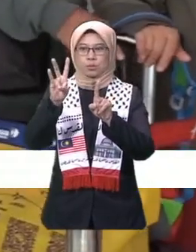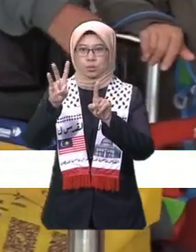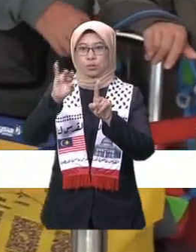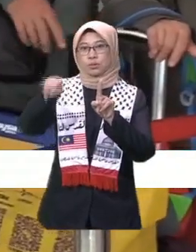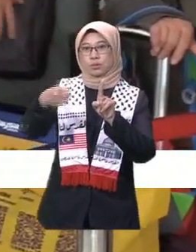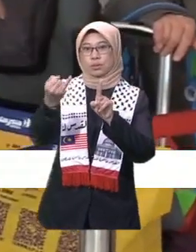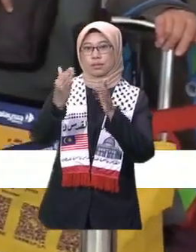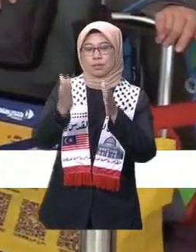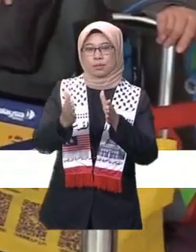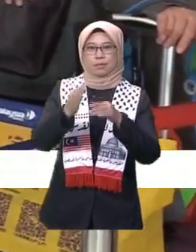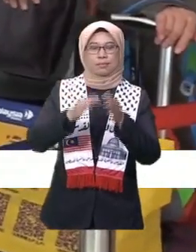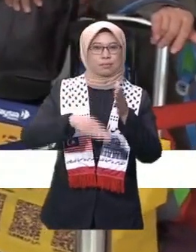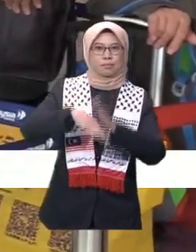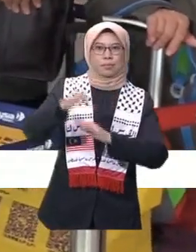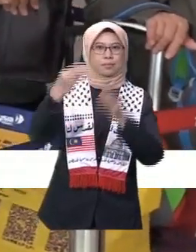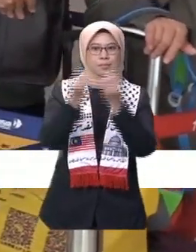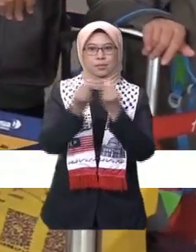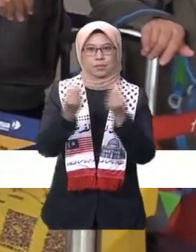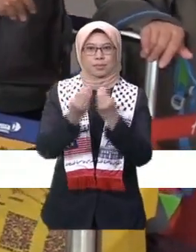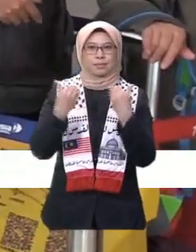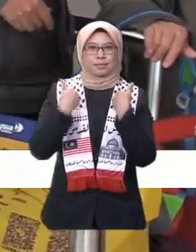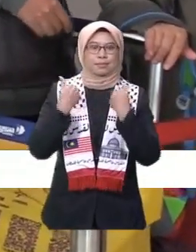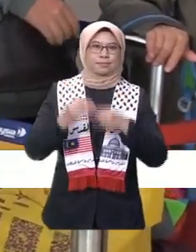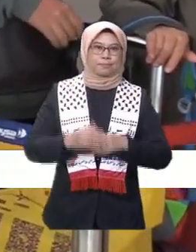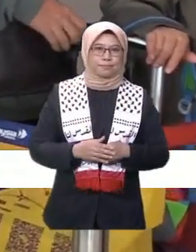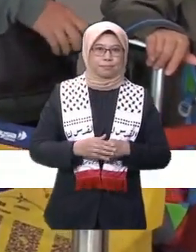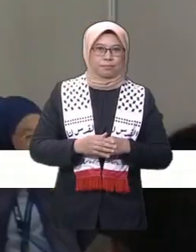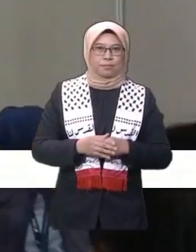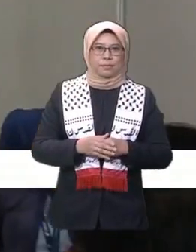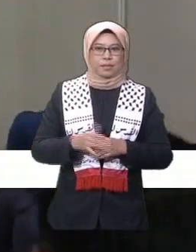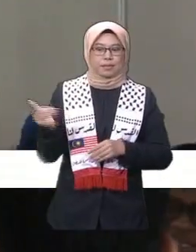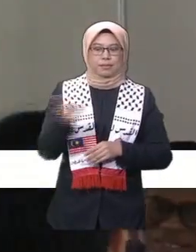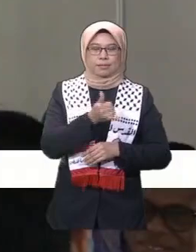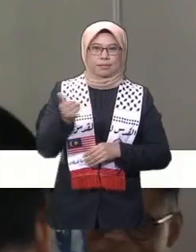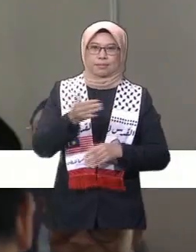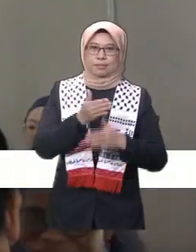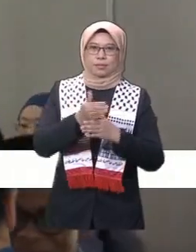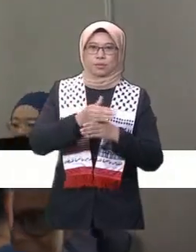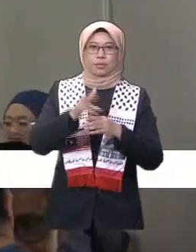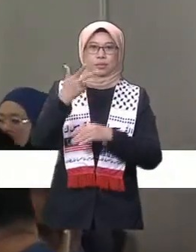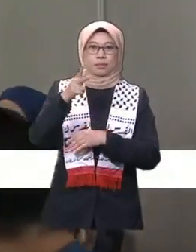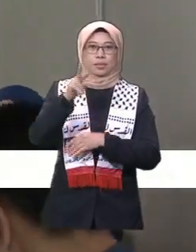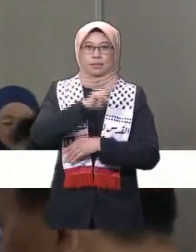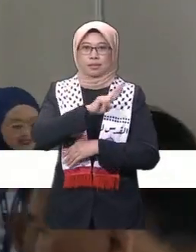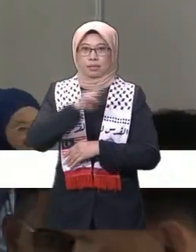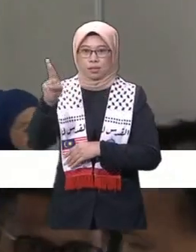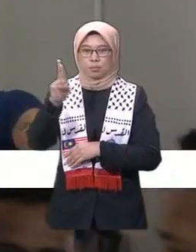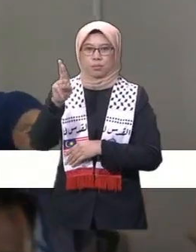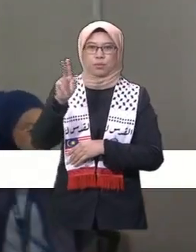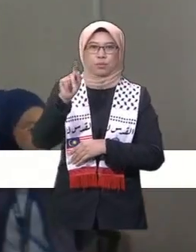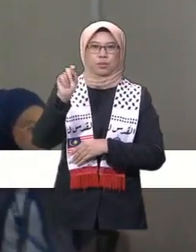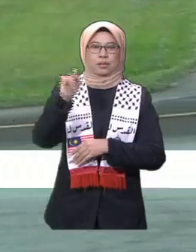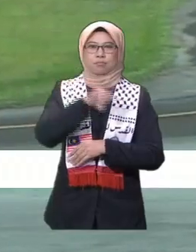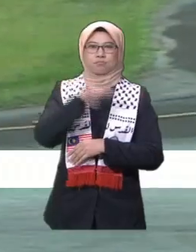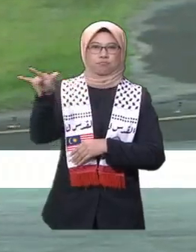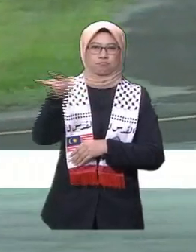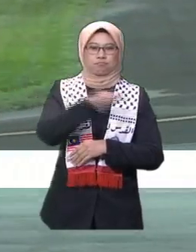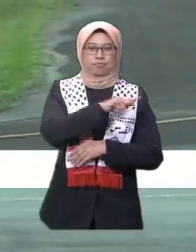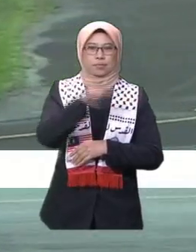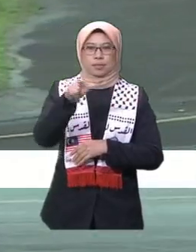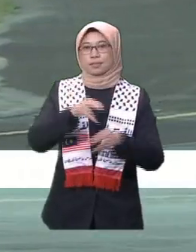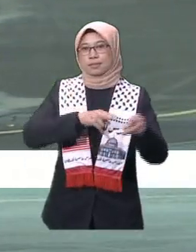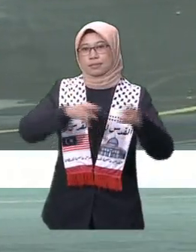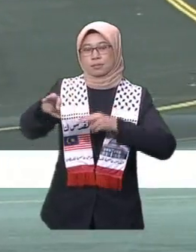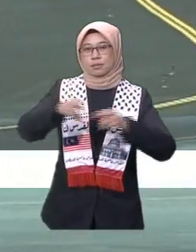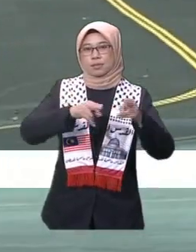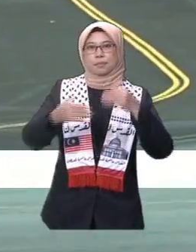penumpang iaitu melebihi kapasiti sedia ada. Pergerakan kargo juga meningkat kepada 13,000 metrik tan kargo dikendalikan di lapangan terbang